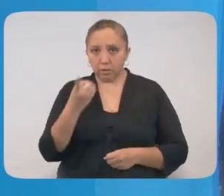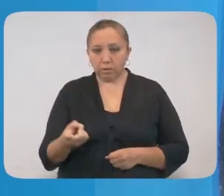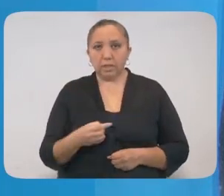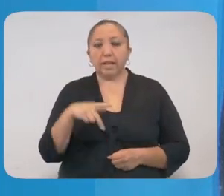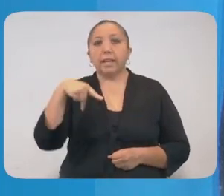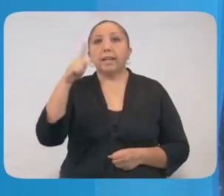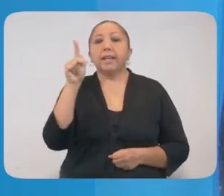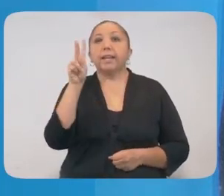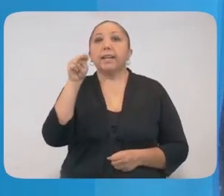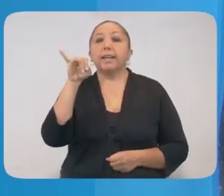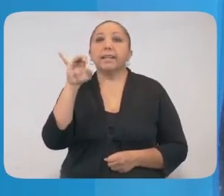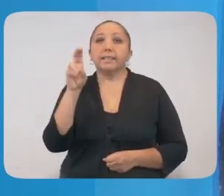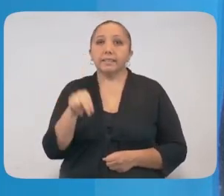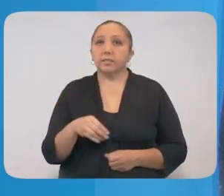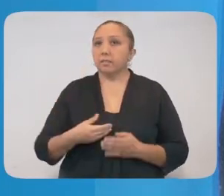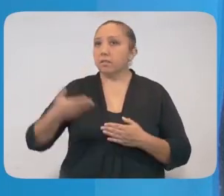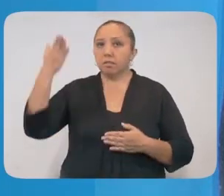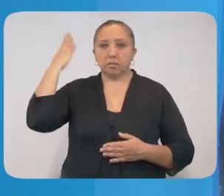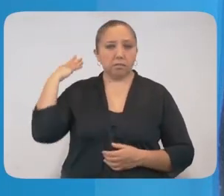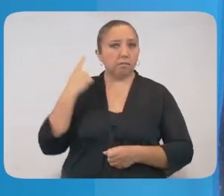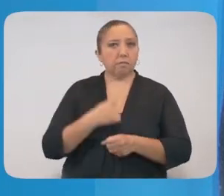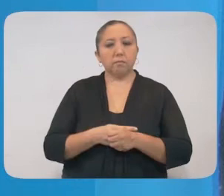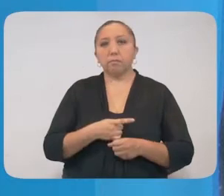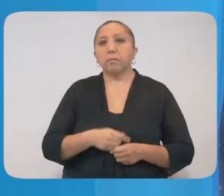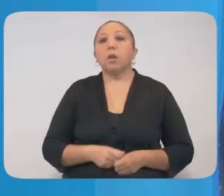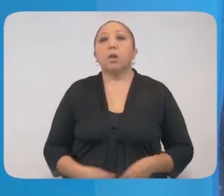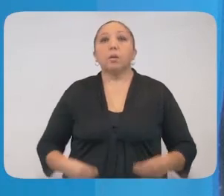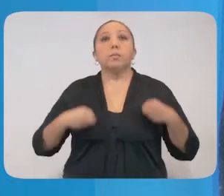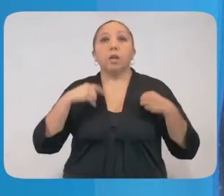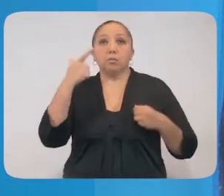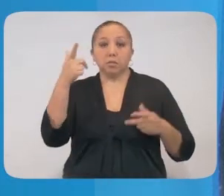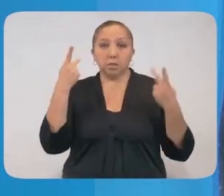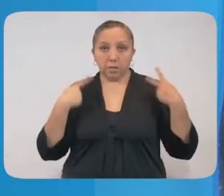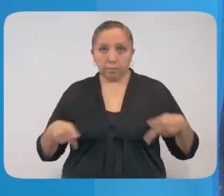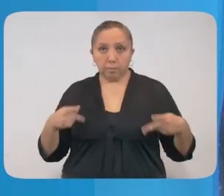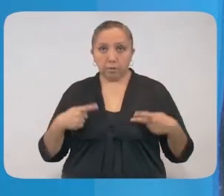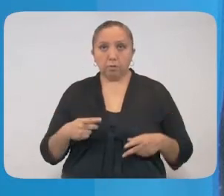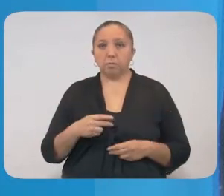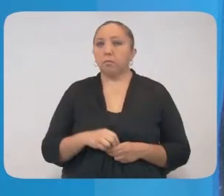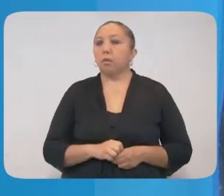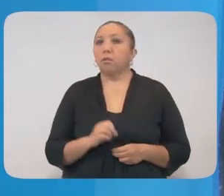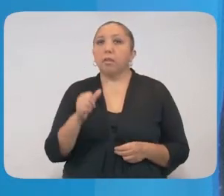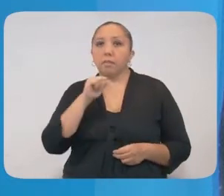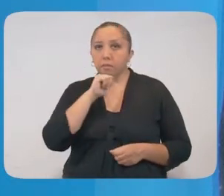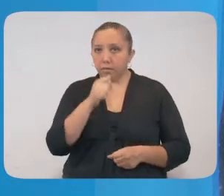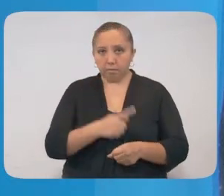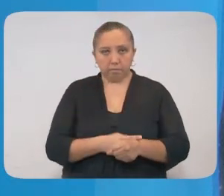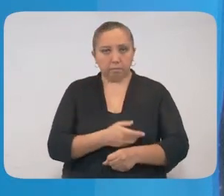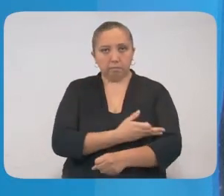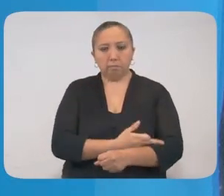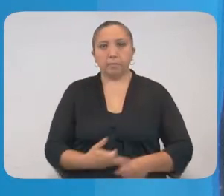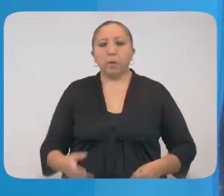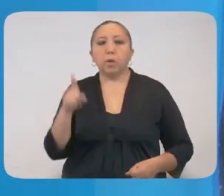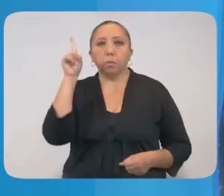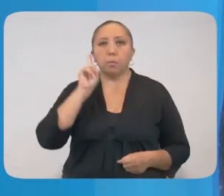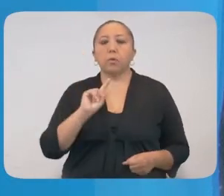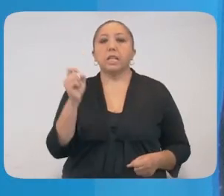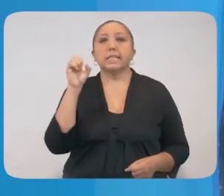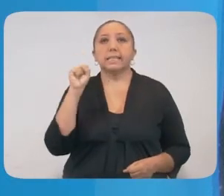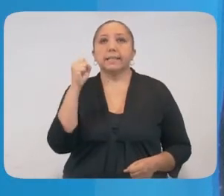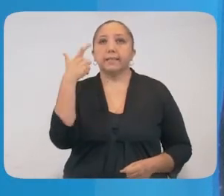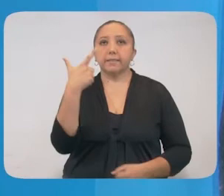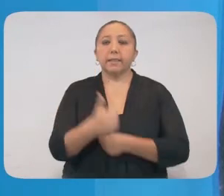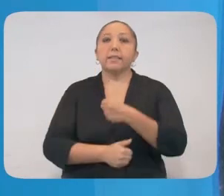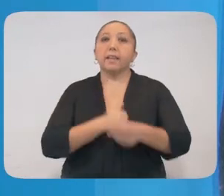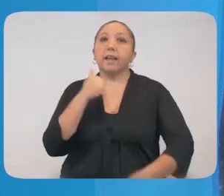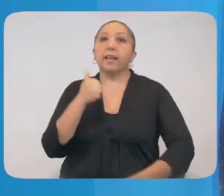tishkoko bukahal. Matun chik pahang ulak ohanil ti. Le maso tak patu iknalo mishbayantio. Utsok huntul kolel 90 hapti ho ukahal